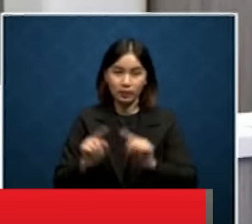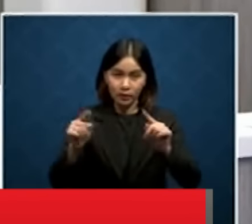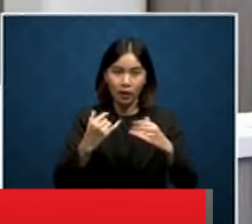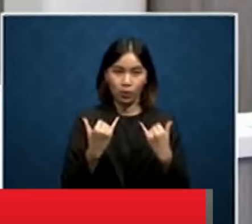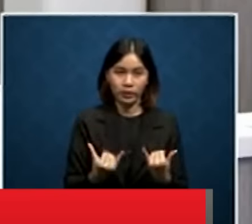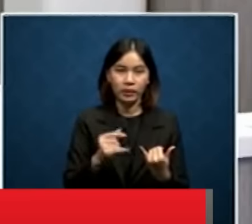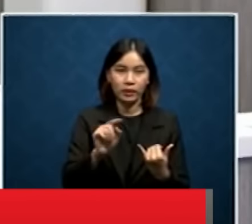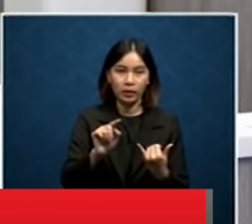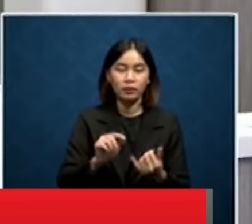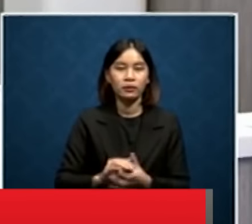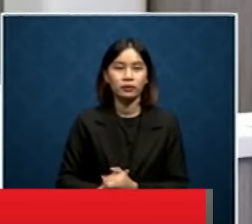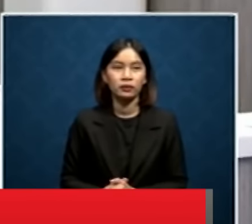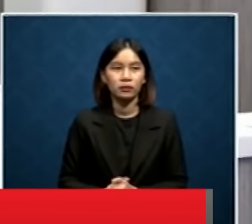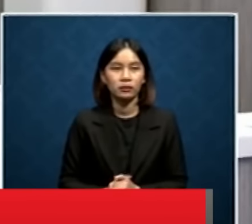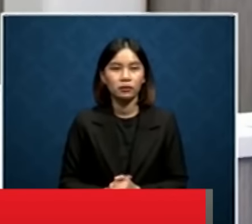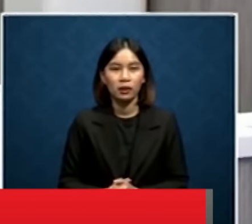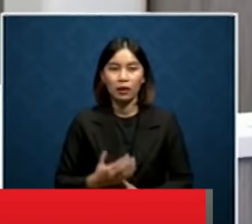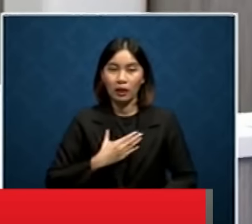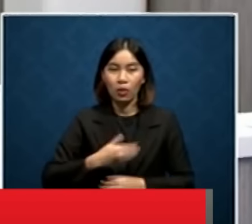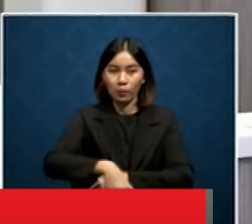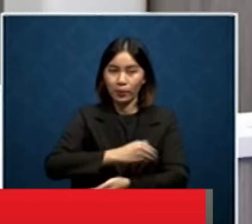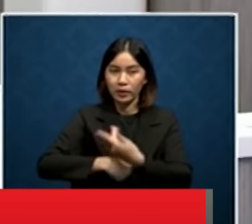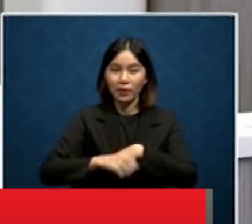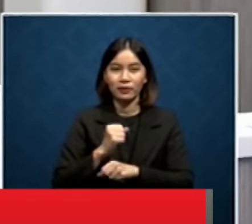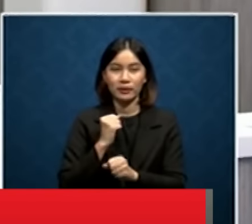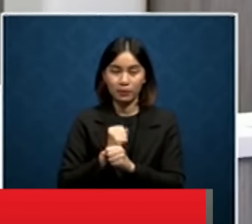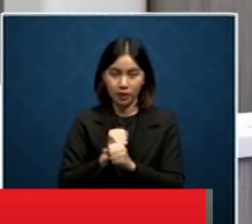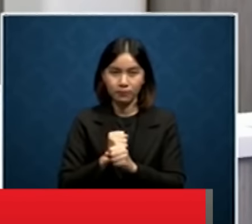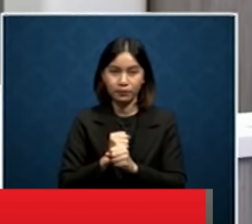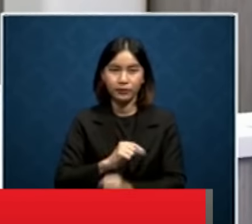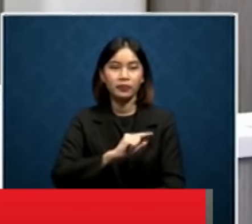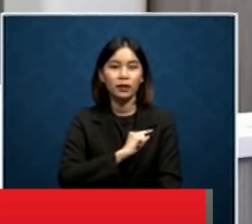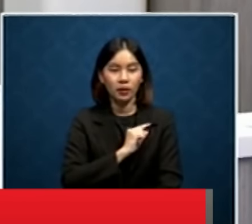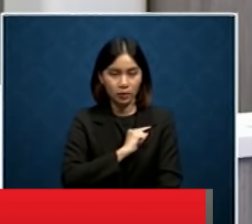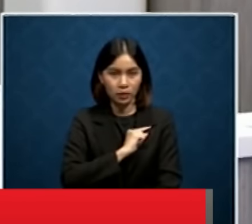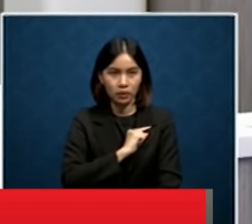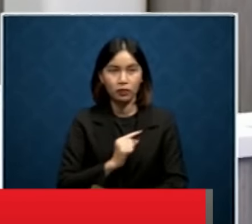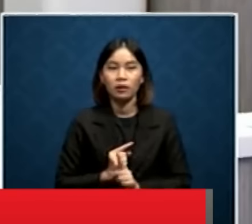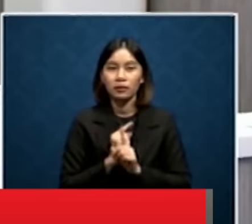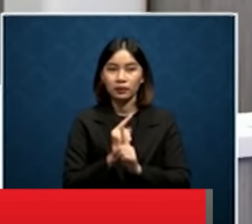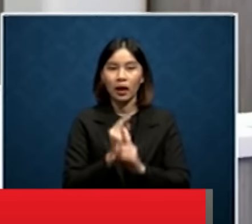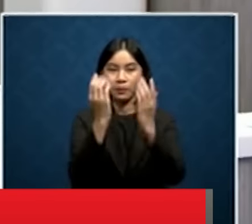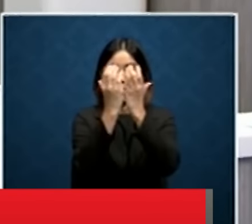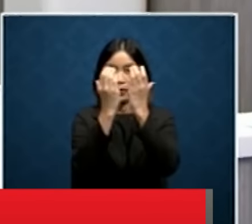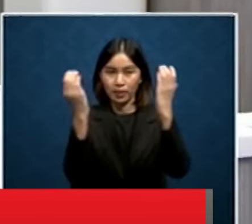นี้นั้นเราก็ปฏิบัติหน้าที่ตาม